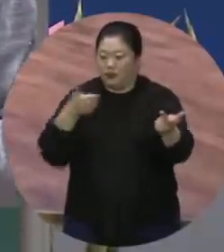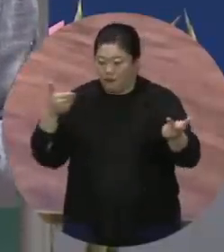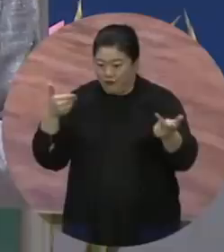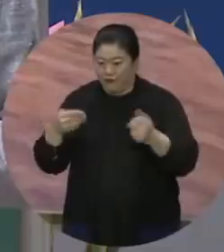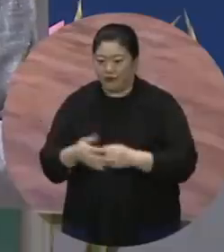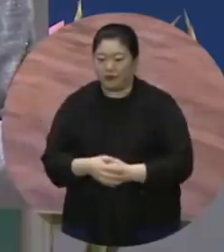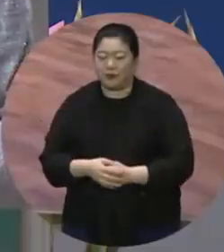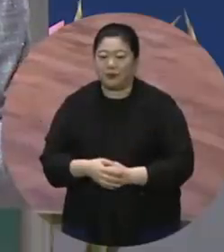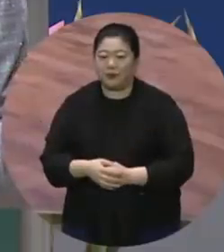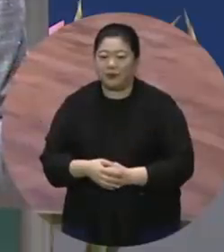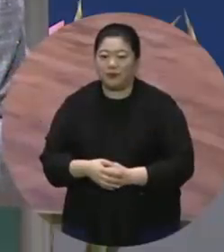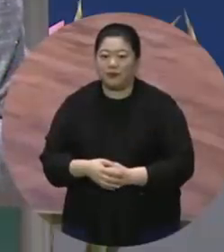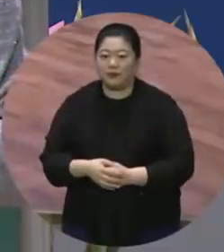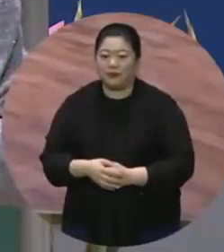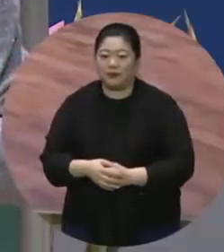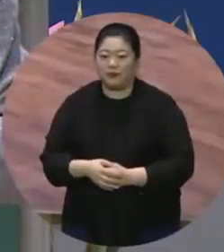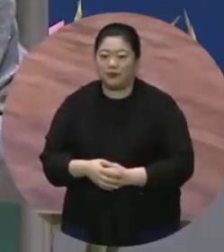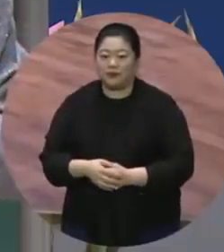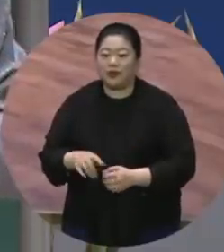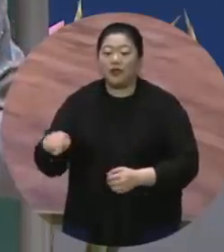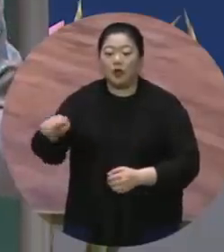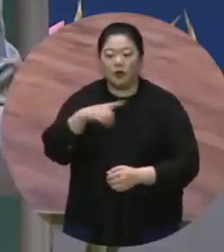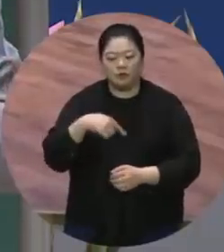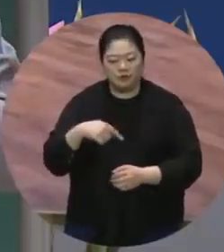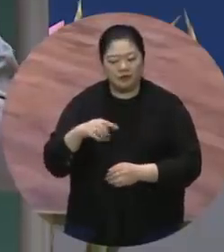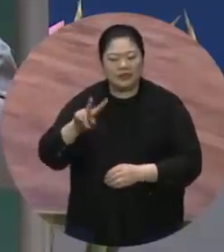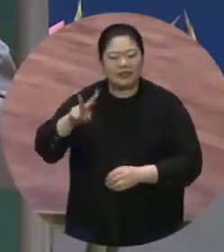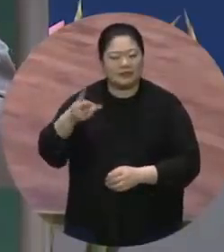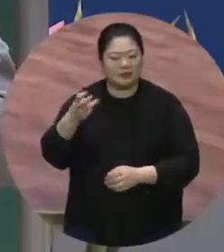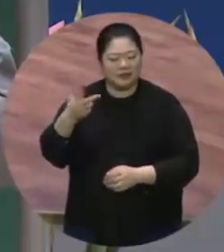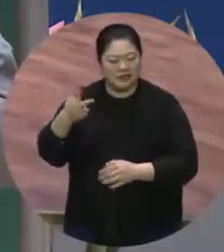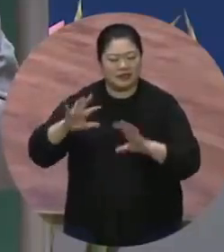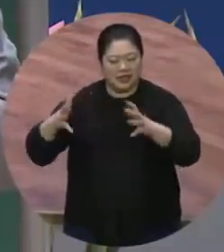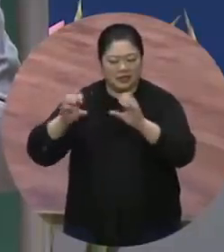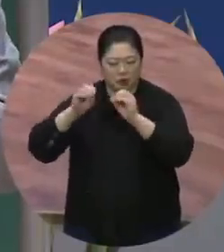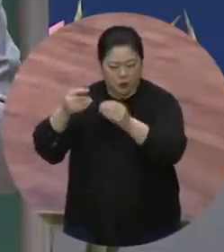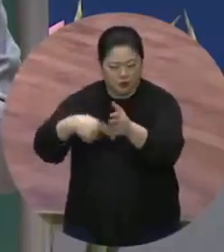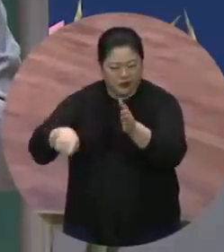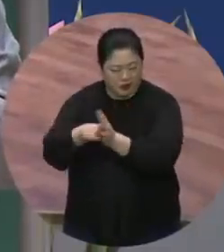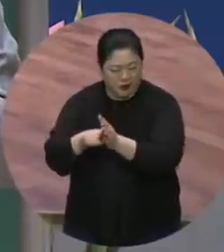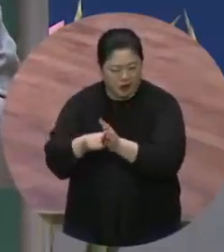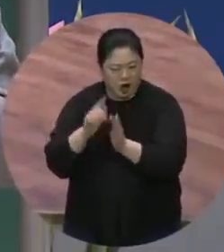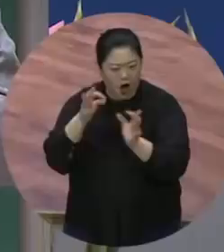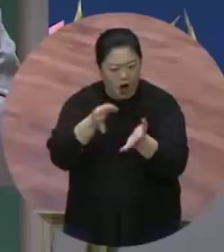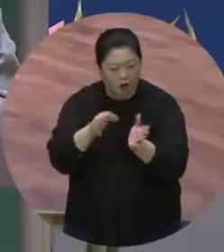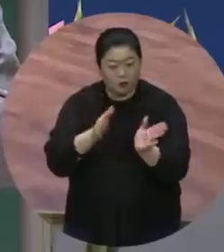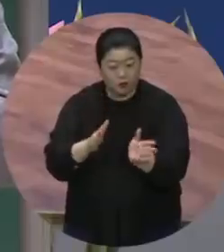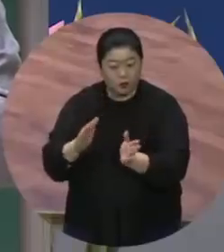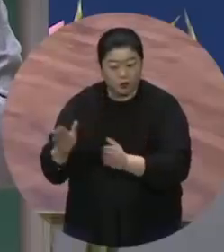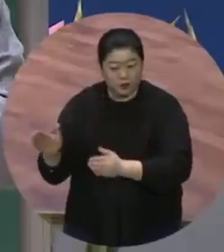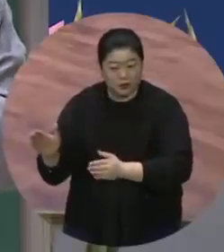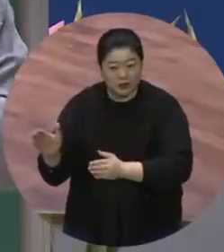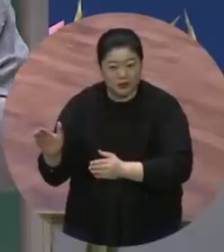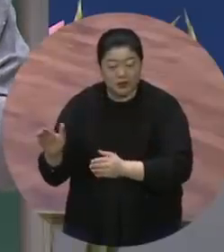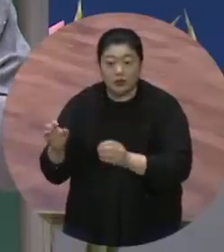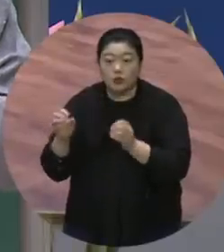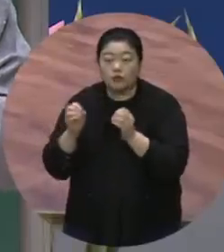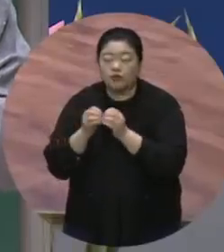이번 237 서밋 헌금을 드리는 영적 자세가 돼야 돼요. 이렇게 이런 자세가 돼야 돼요. 이거 띄워 주실 수